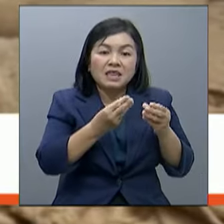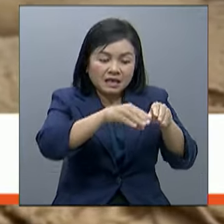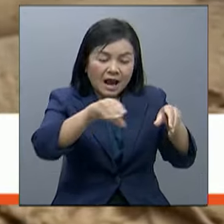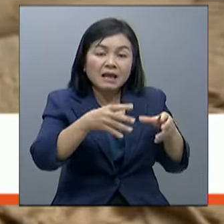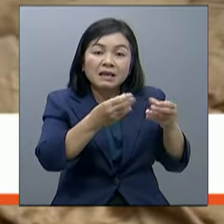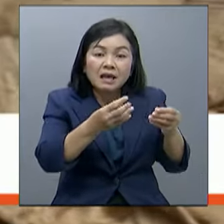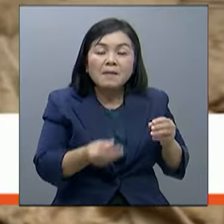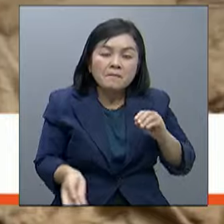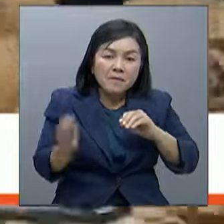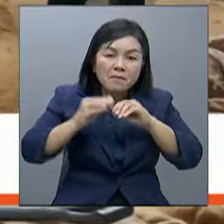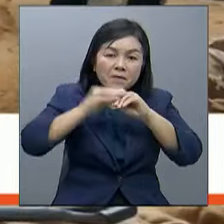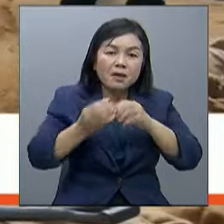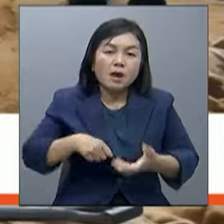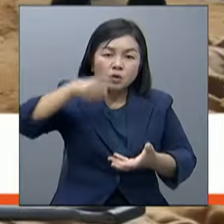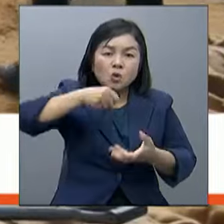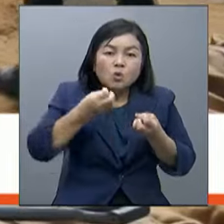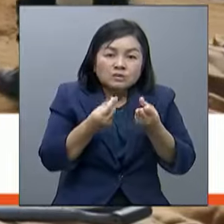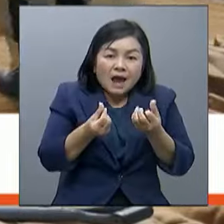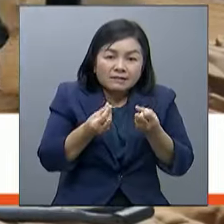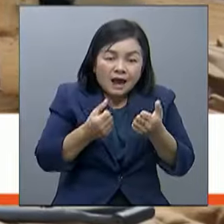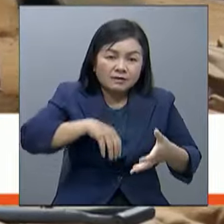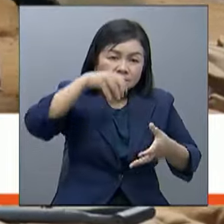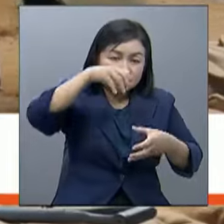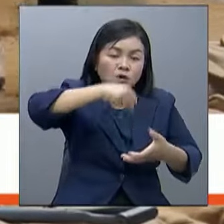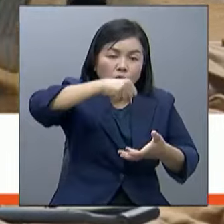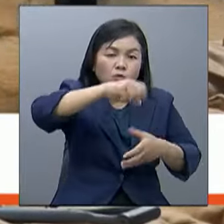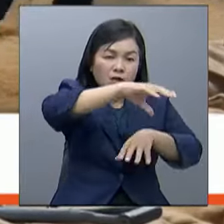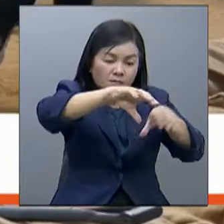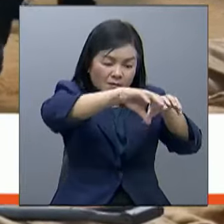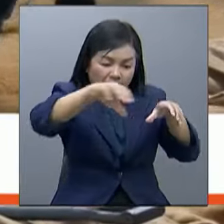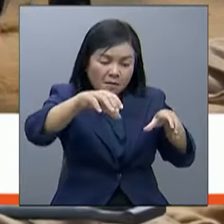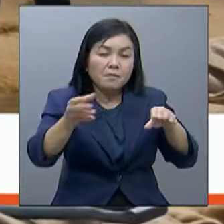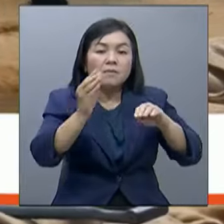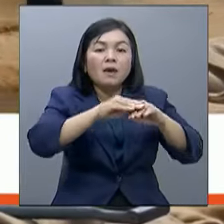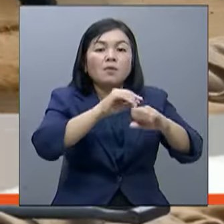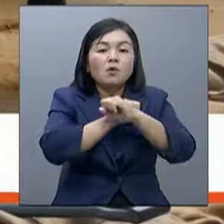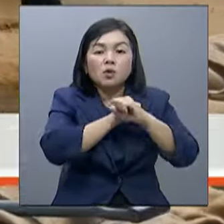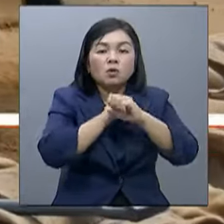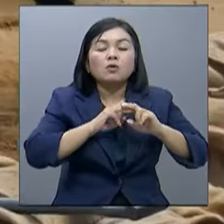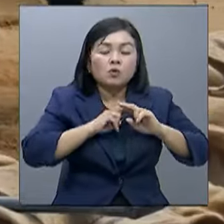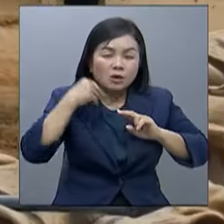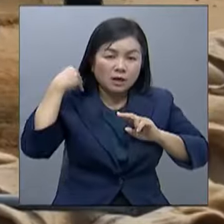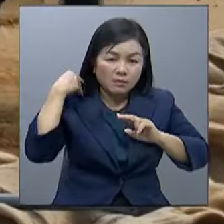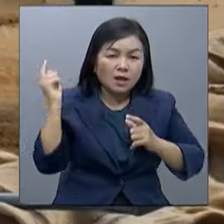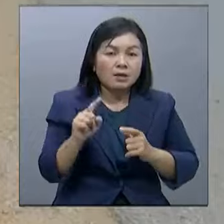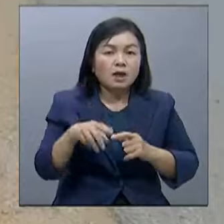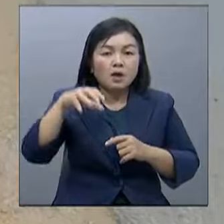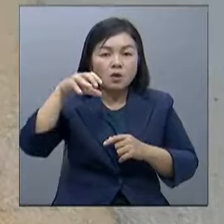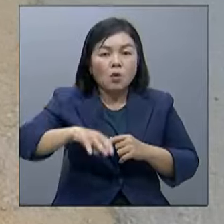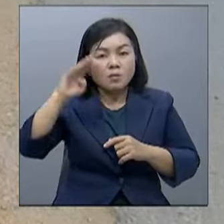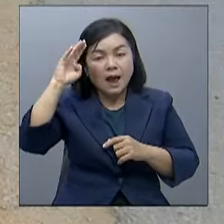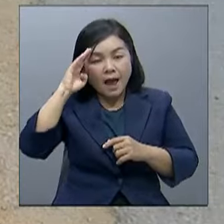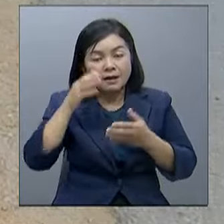ระหว่างการสร้างแนวป้องกันน้ำท่วมทั้ง 3ชุมชนจะเป็นคันดินป้องกันบริเวณกรมเจ้าท่าชุมชนบ้าน